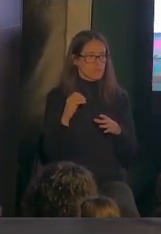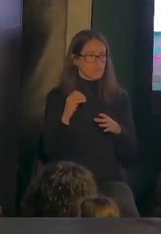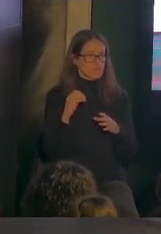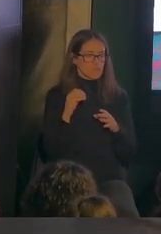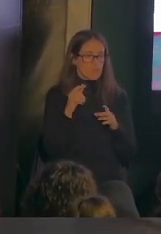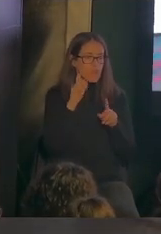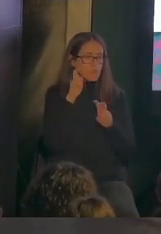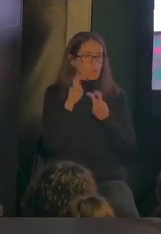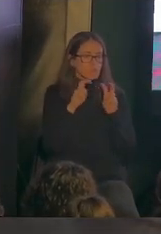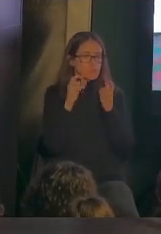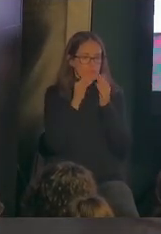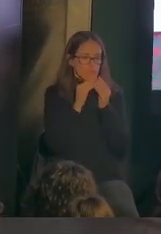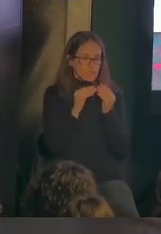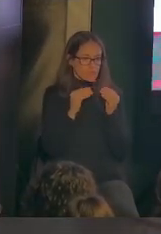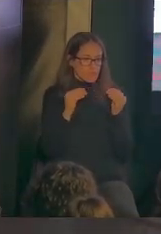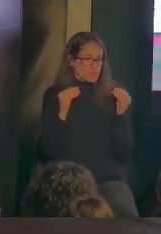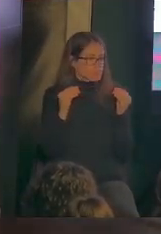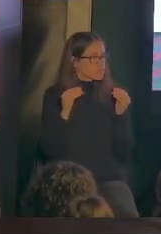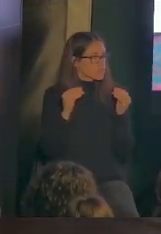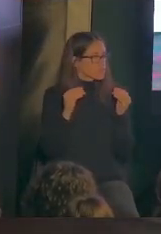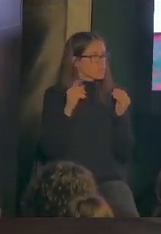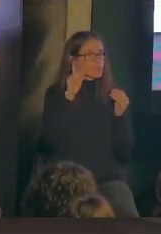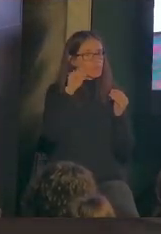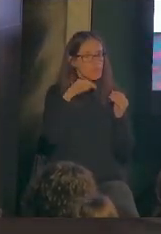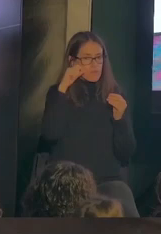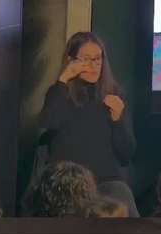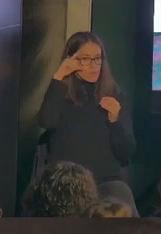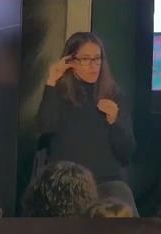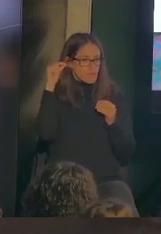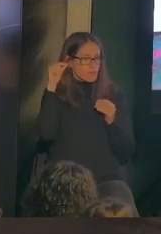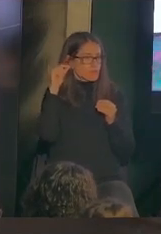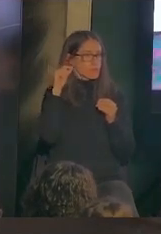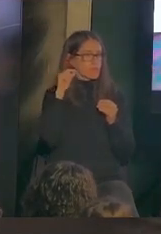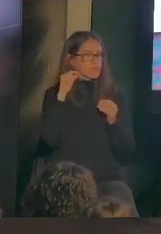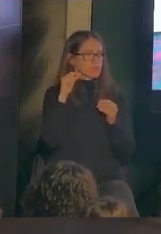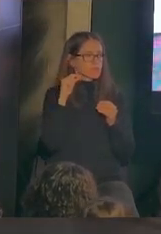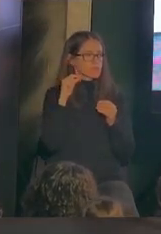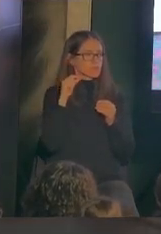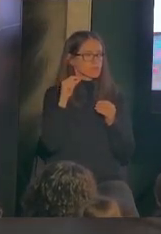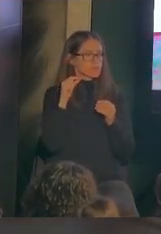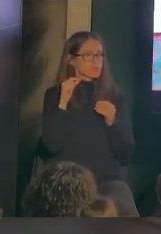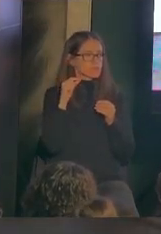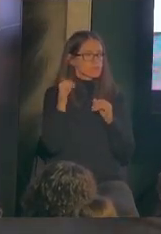fondre. Tenim les ametlles.